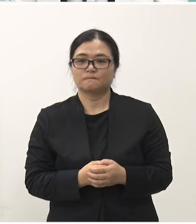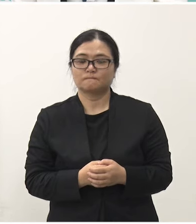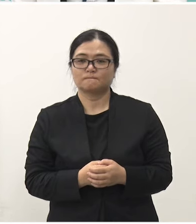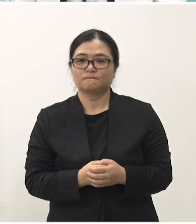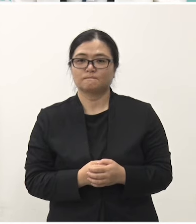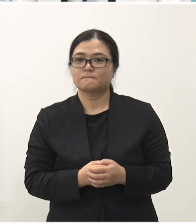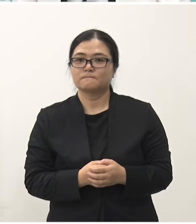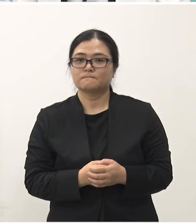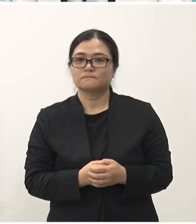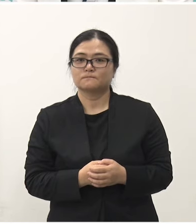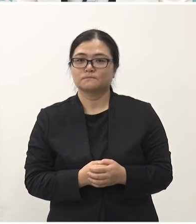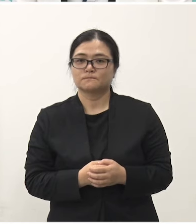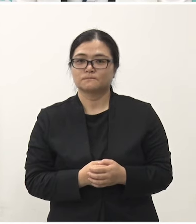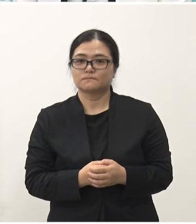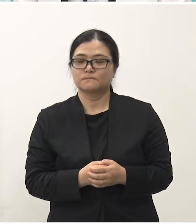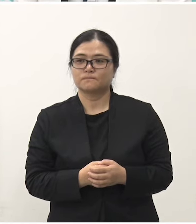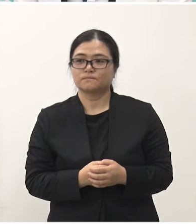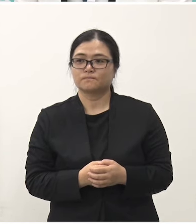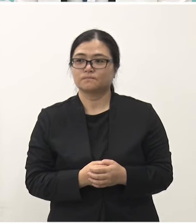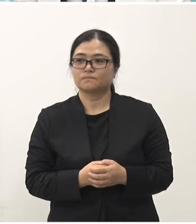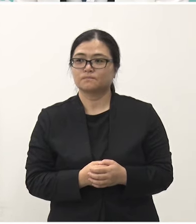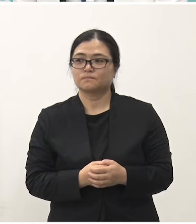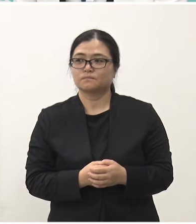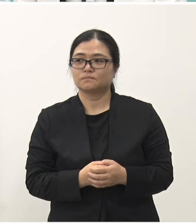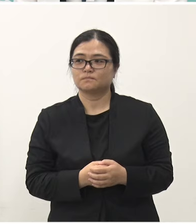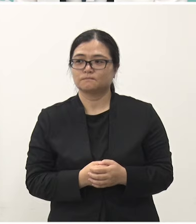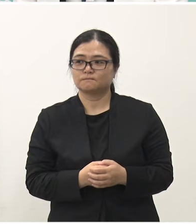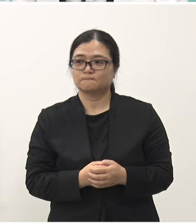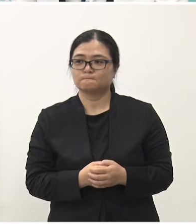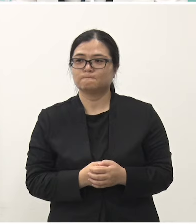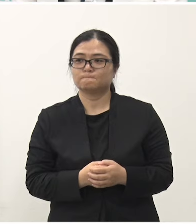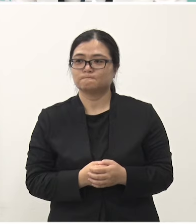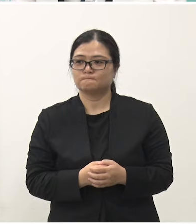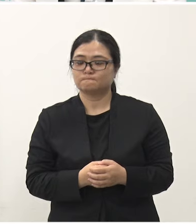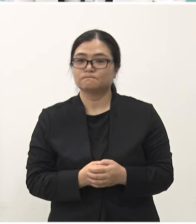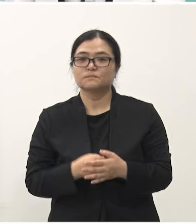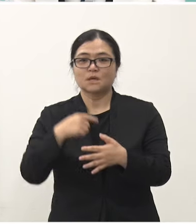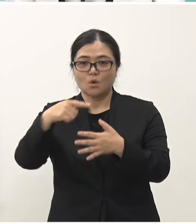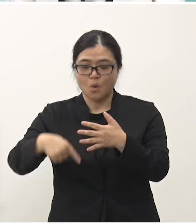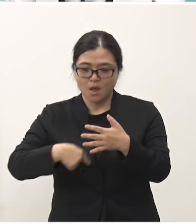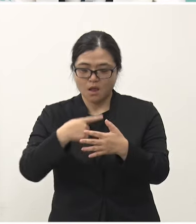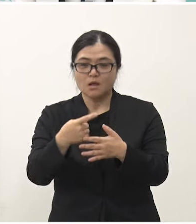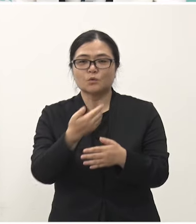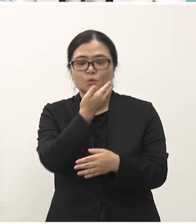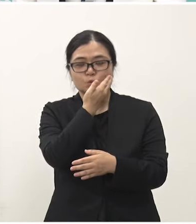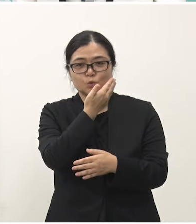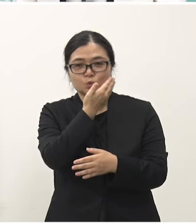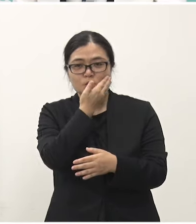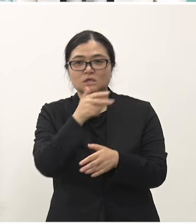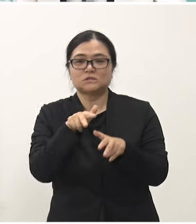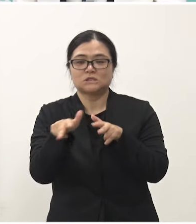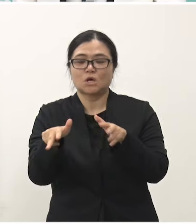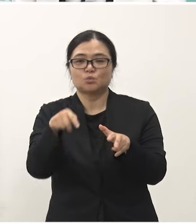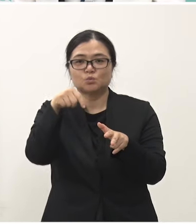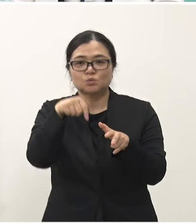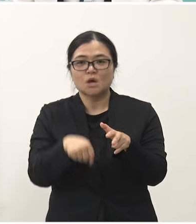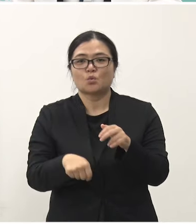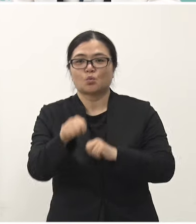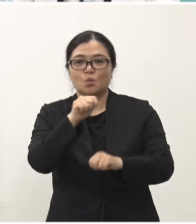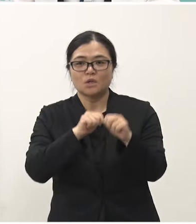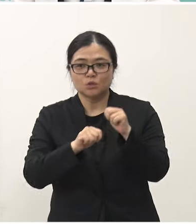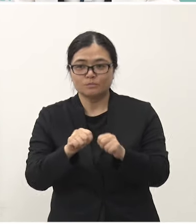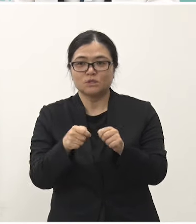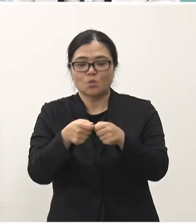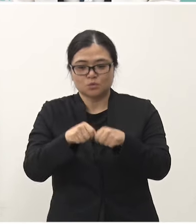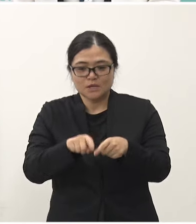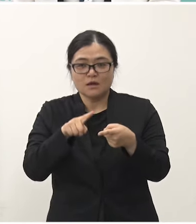DX区役所改革頼れる便利なオープン区役所これらの重点施策における具体的な取り組みはお